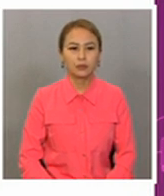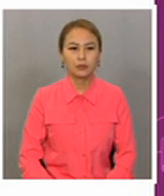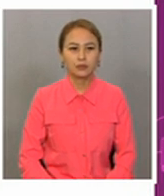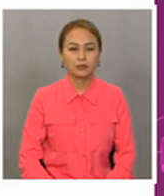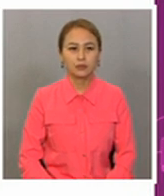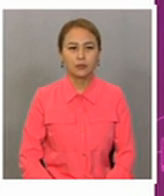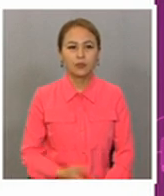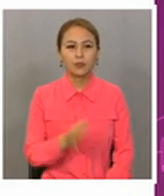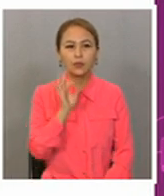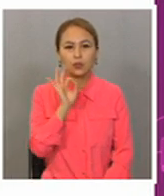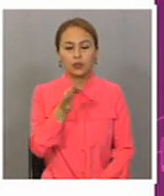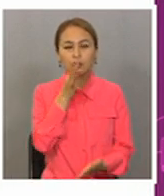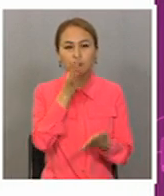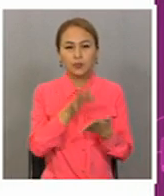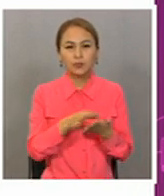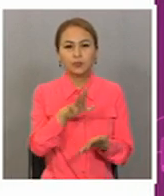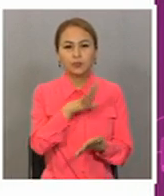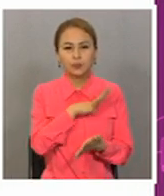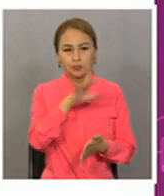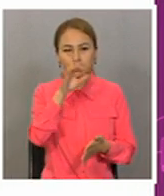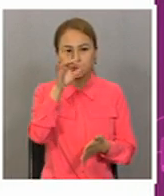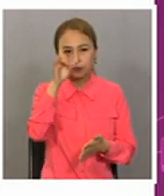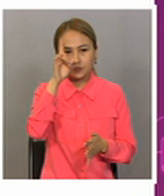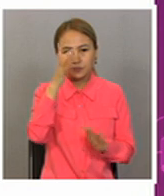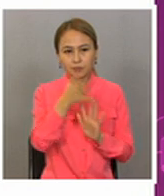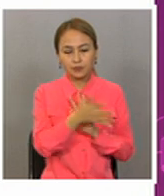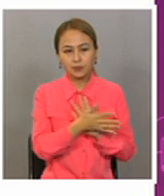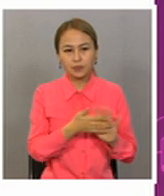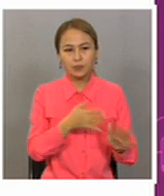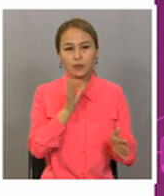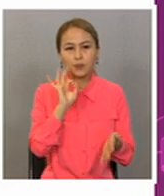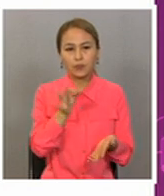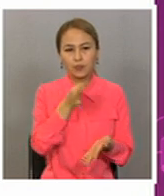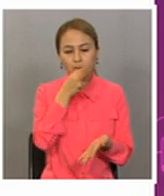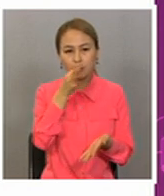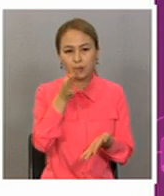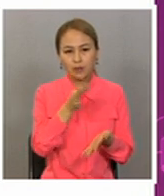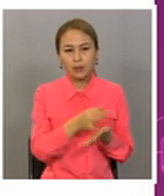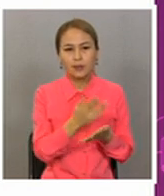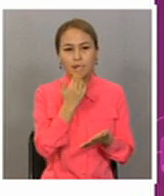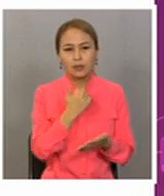Дұрыс жауап бердіңдер деген ойдамын. Дұрыс жауабы – иә.